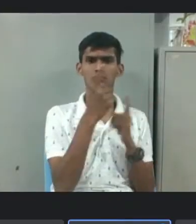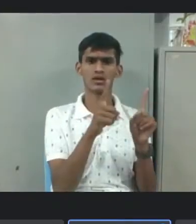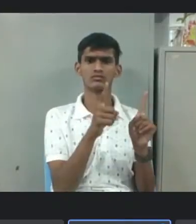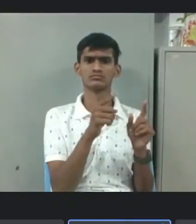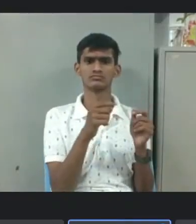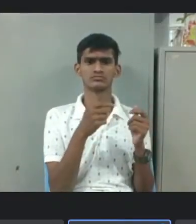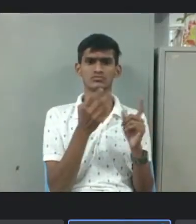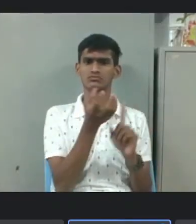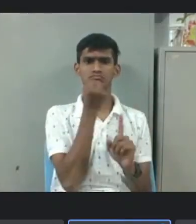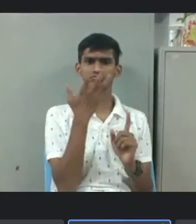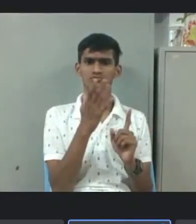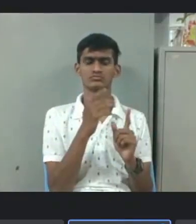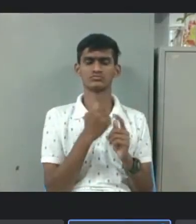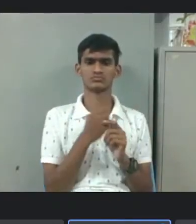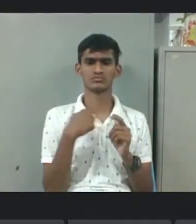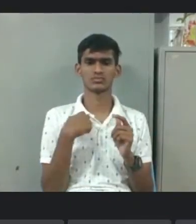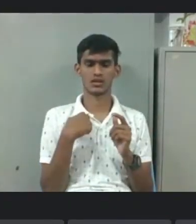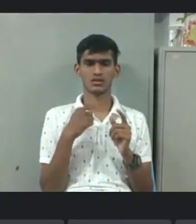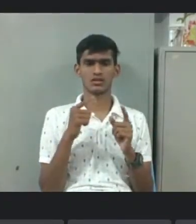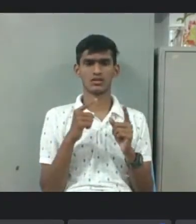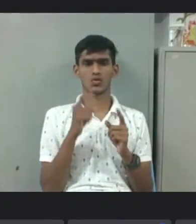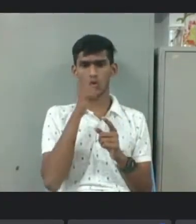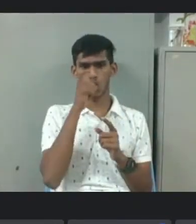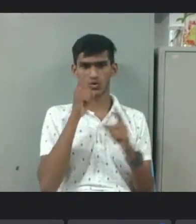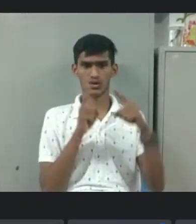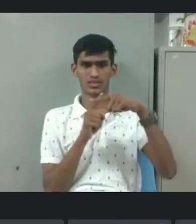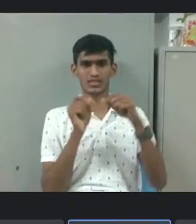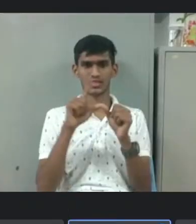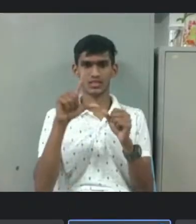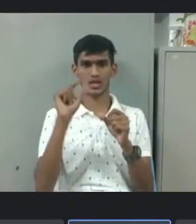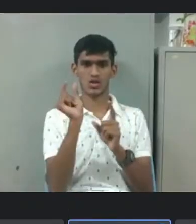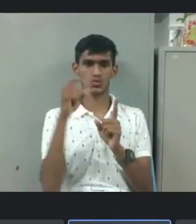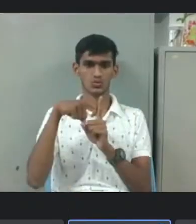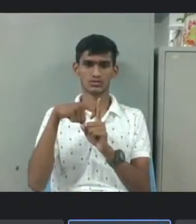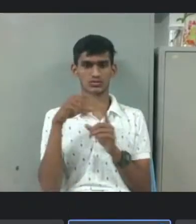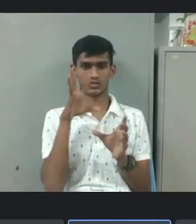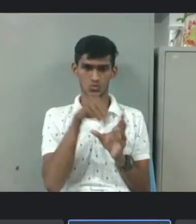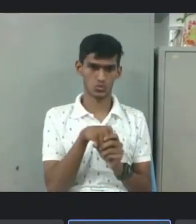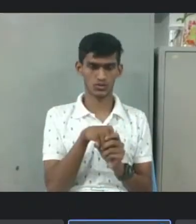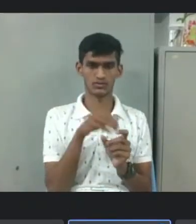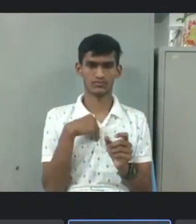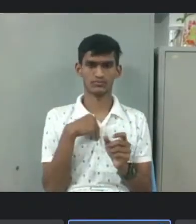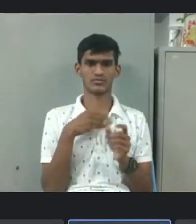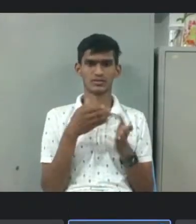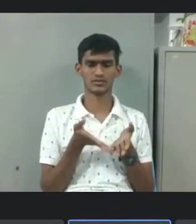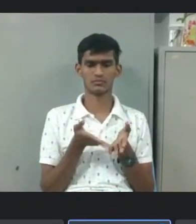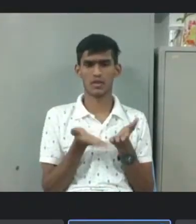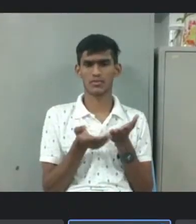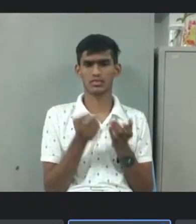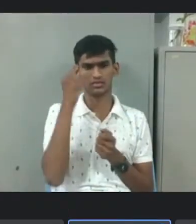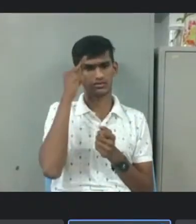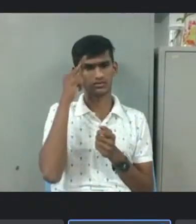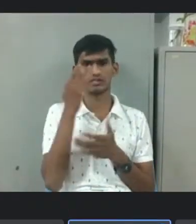നമ്മൾ ഈ താലൂക്കിന് ഒരാൾ കോഴിക്കോട് നിന്നായിരുന്നു. അപ്പോൾ ഞങ്ങൾ എന്നിട്ട് വിചാരിക്കുന്ന ഇതുപോലത്തെ പിള്ളേരെ അവർ